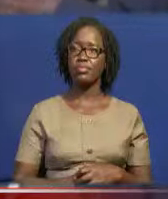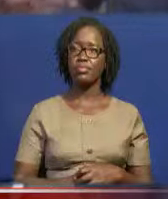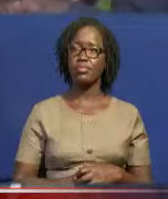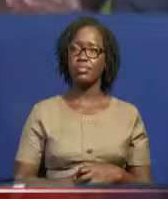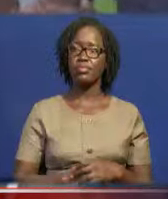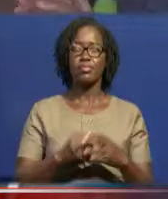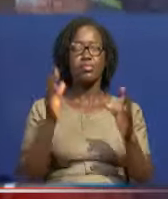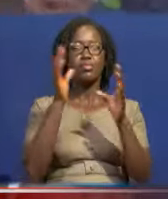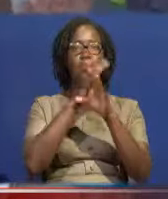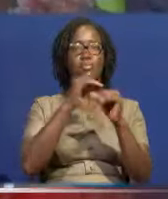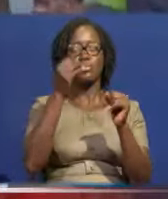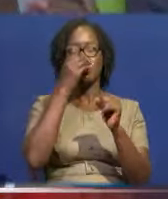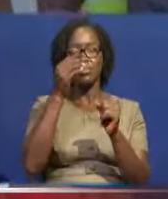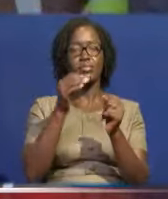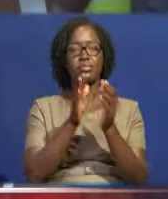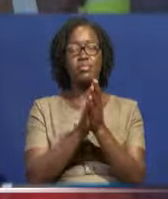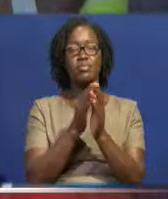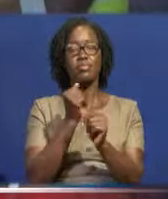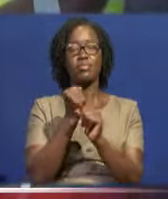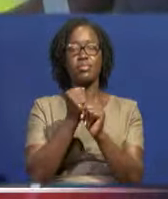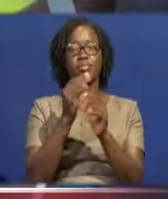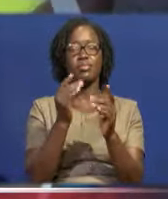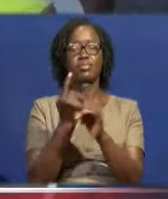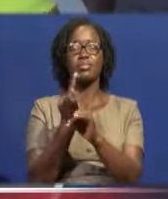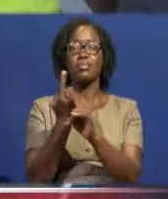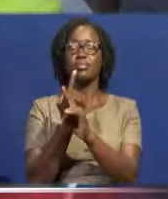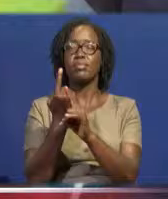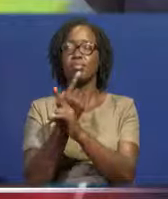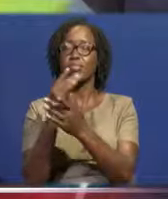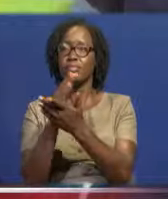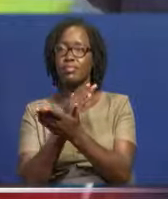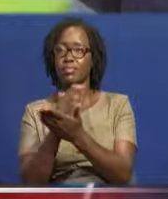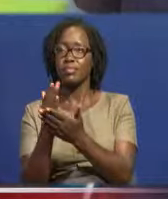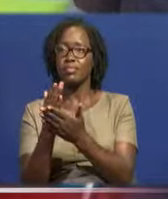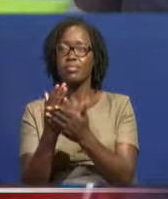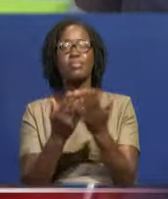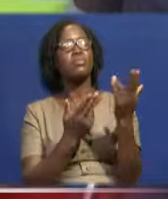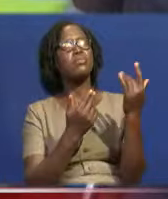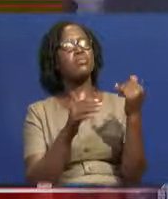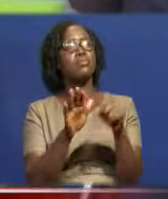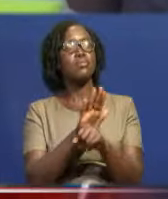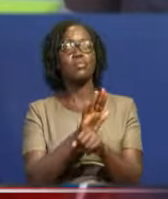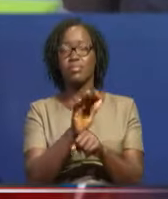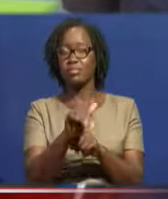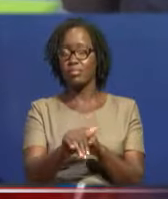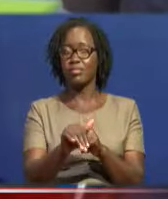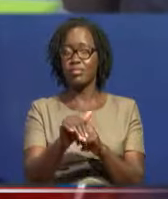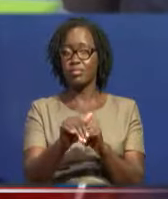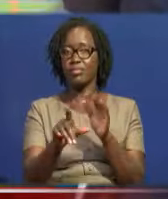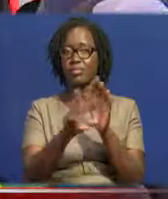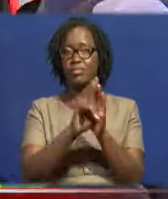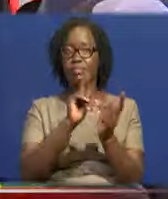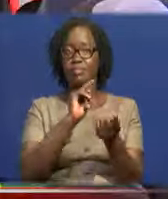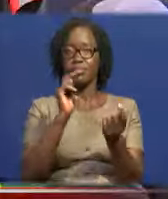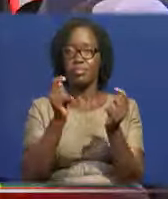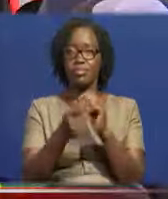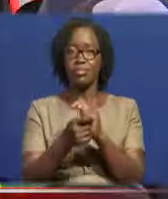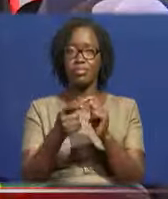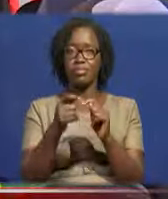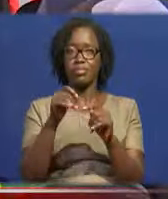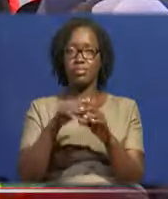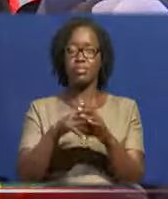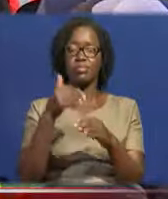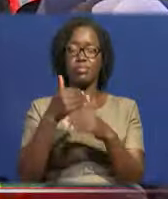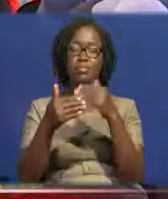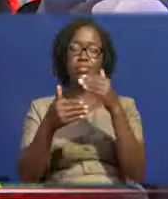Rais Ruto aliyeandamana na wafanyikazi wa sekta mbalimbali alikuwa mwingi wa matumaini kwamba sheria hiyo italeta mageuzi katika sekta